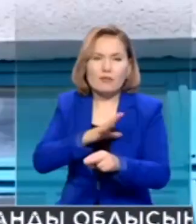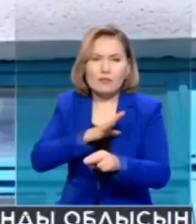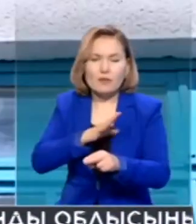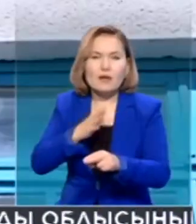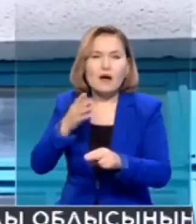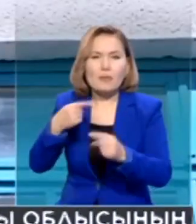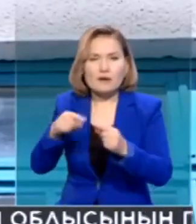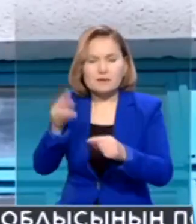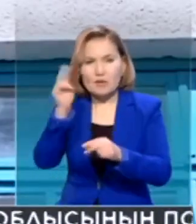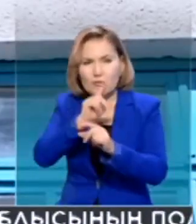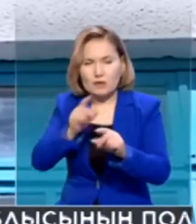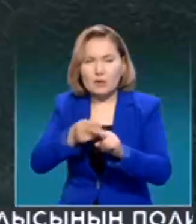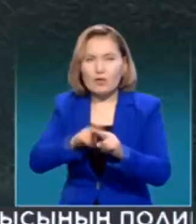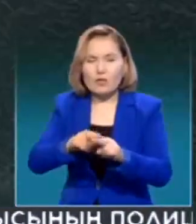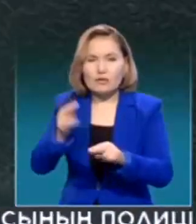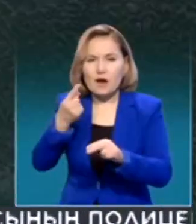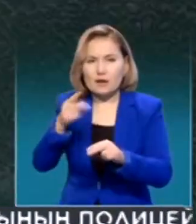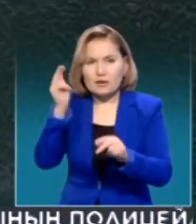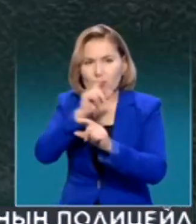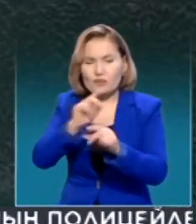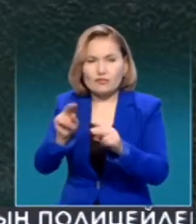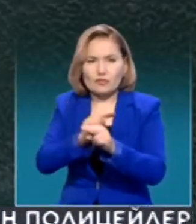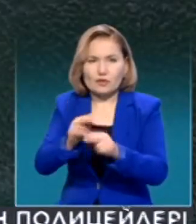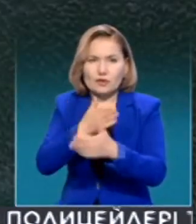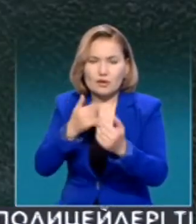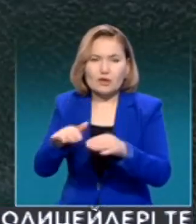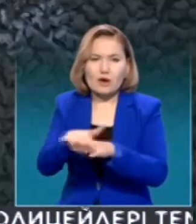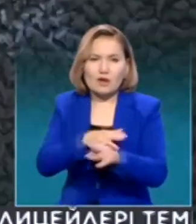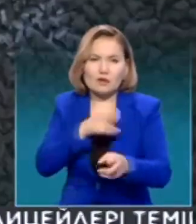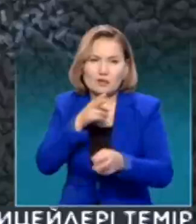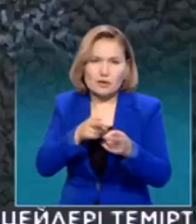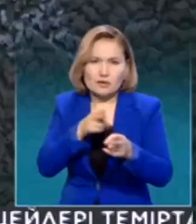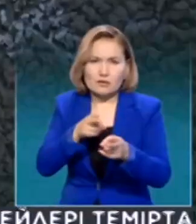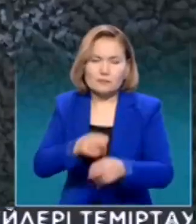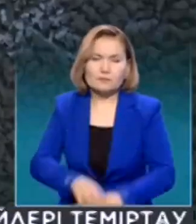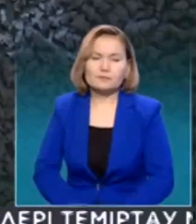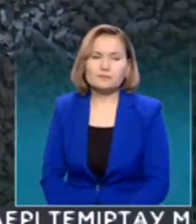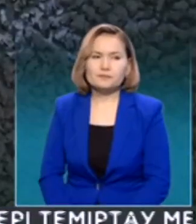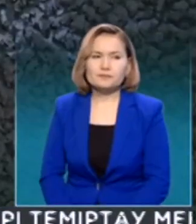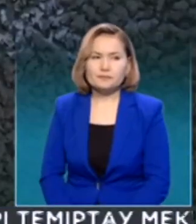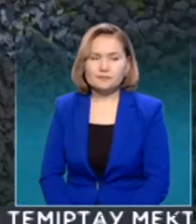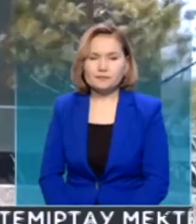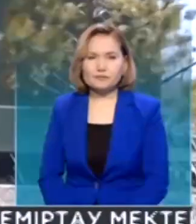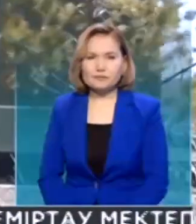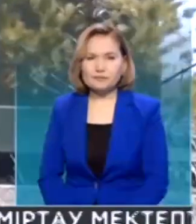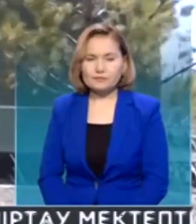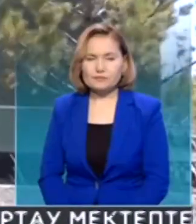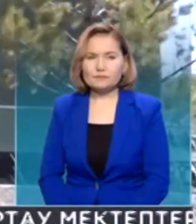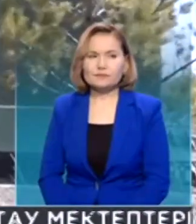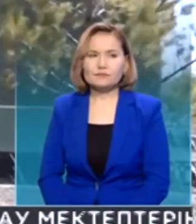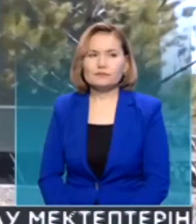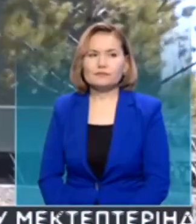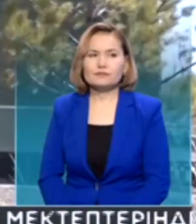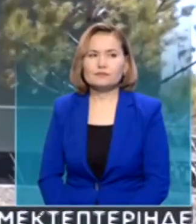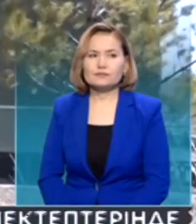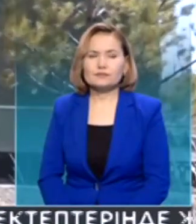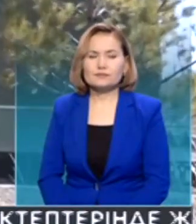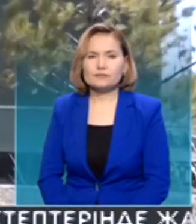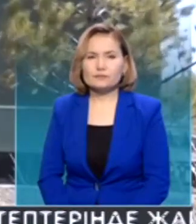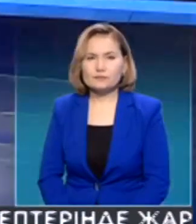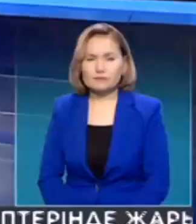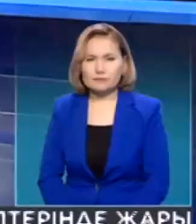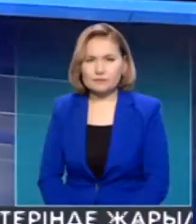жұмыстарынан кейінге шегеріле беретіні сондықтан деп налиды тұрғындар. Болат Аманбаев, Әділхан Мүтәләпов, Қазақстан ұлттық телеарнасы, Павлодар